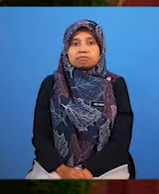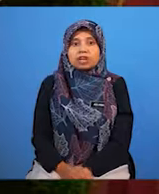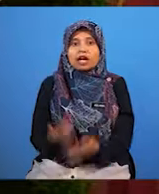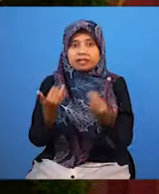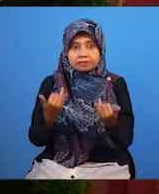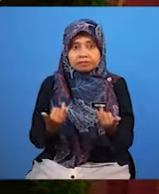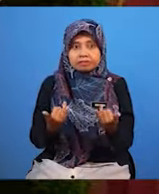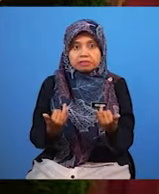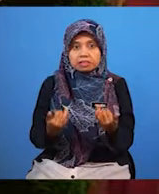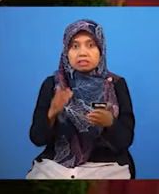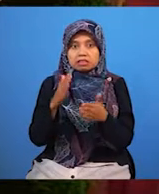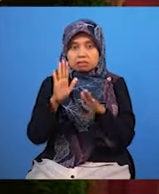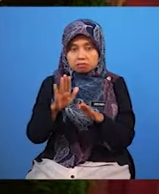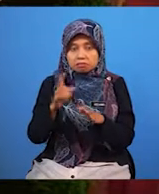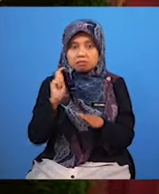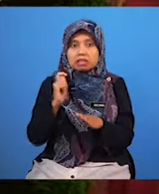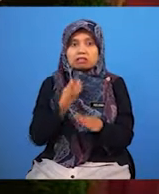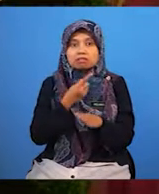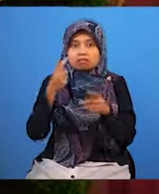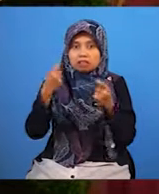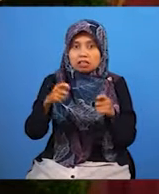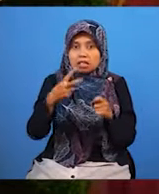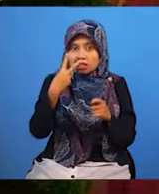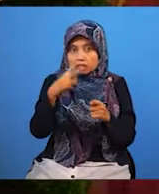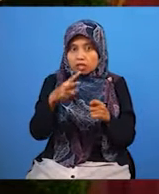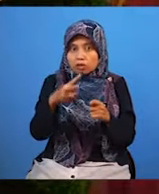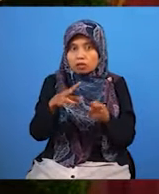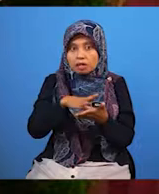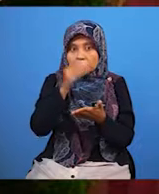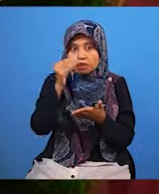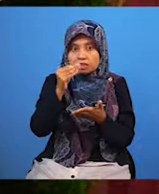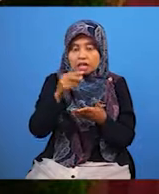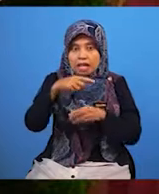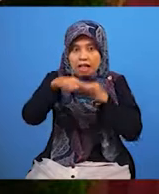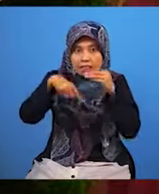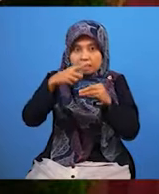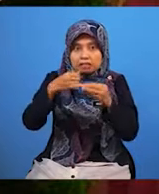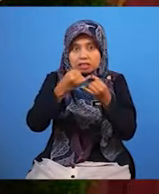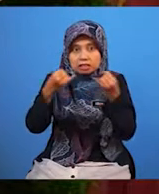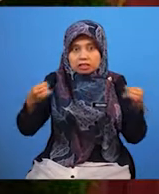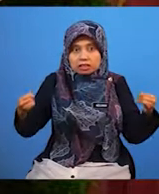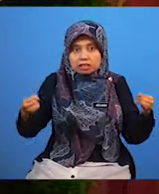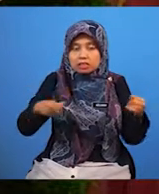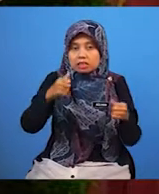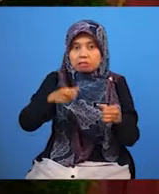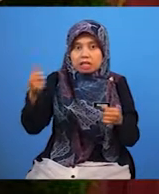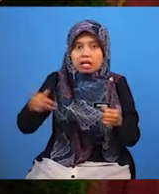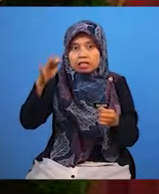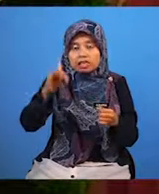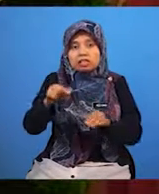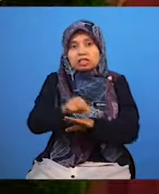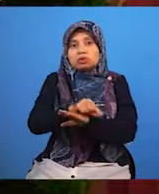Baiklah, sebentar tadi kita telah pun melihat dan belajar tentang jenis-jenis peralatan yang